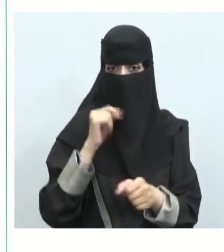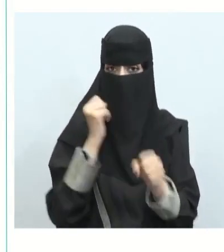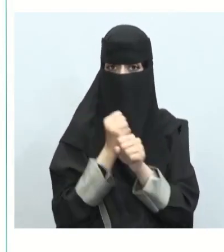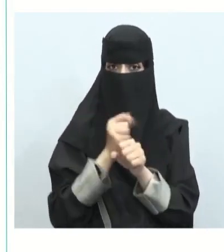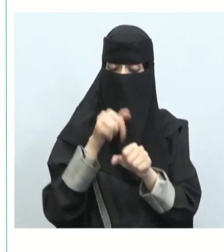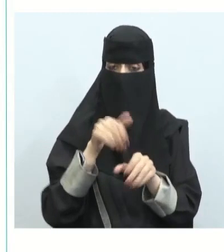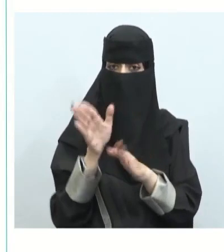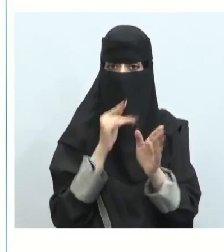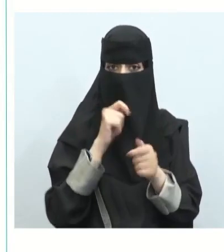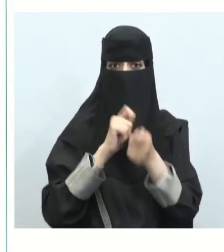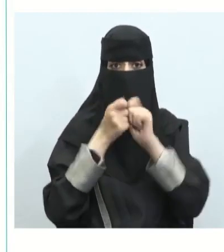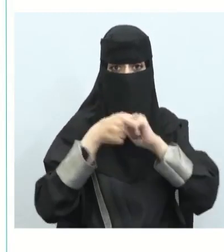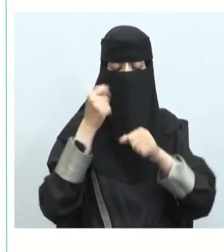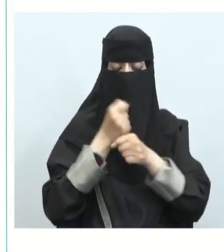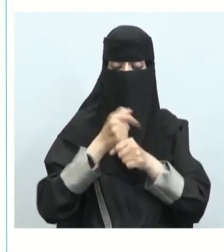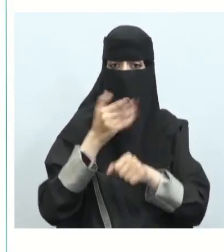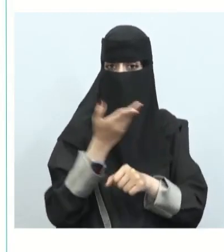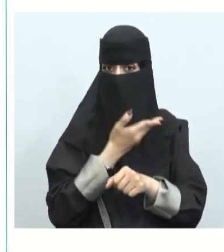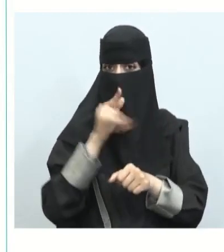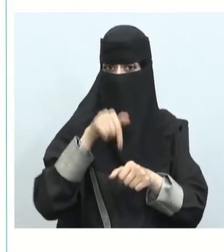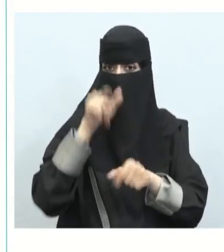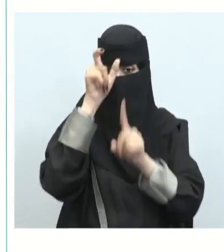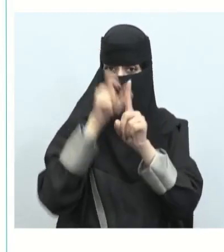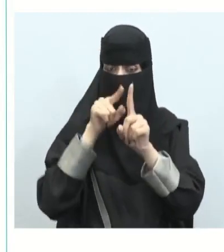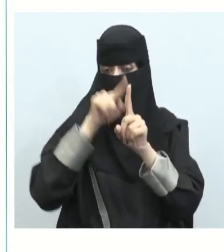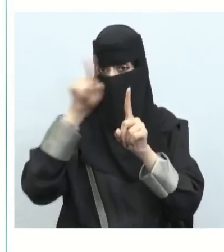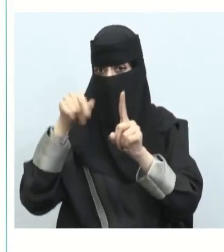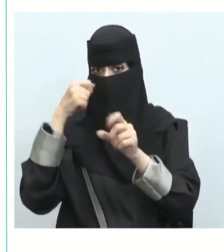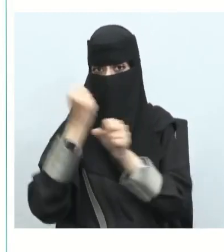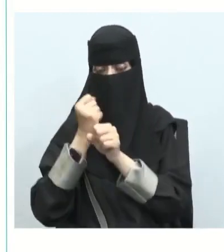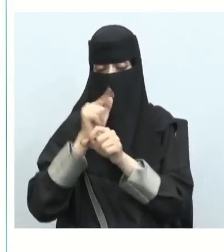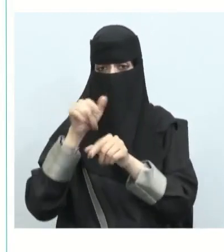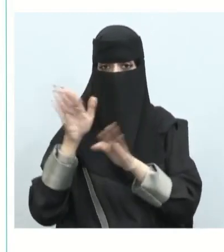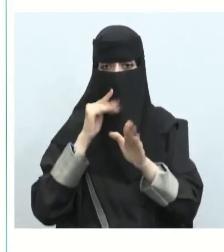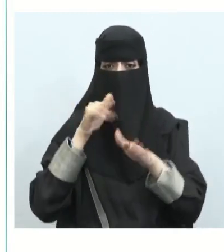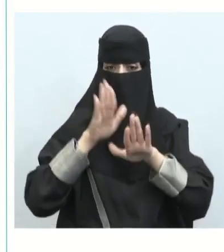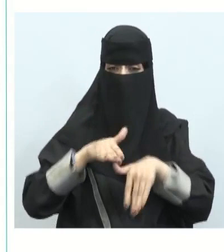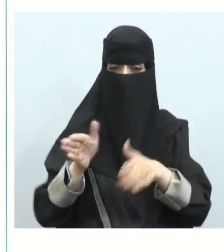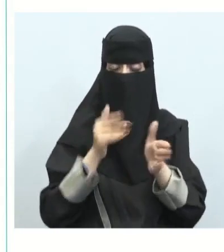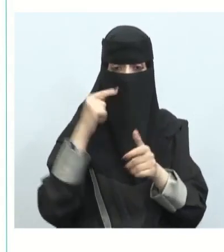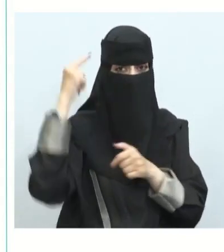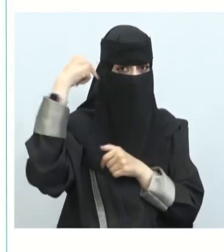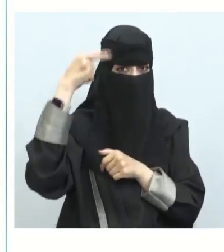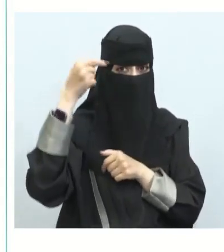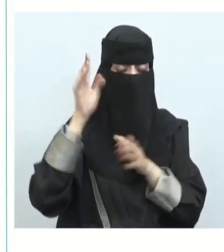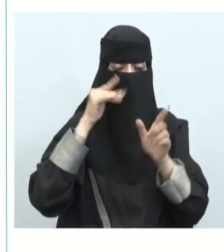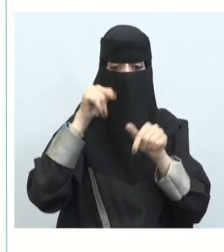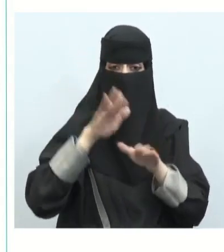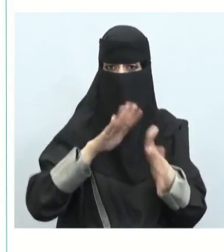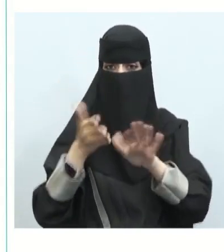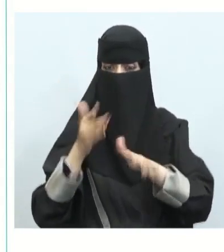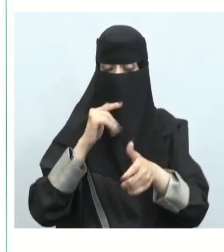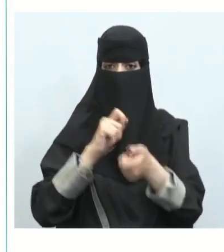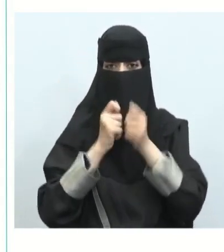ووظائفهم تغير في العمل سيؤثر على الموظف على وظيفته على ايضا فكره وقد يحدث